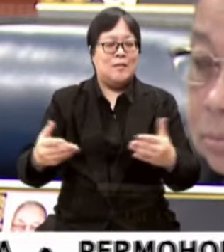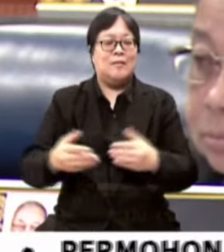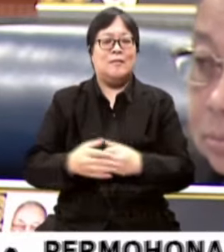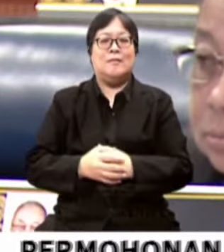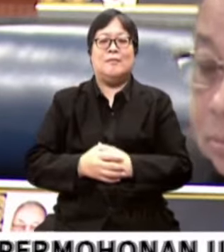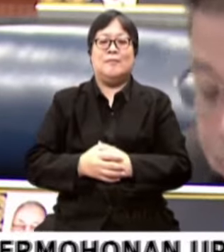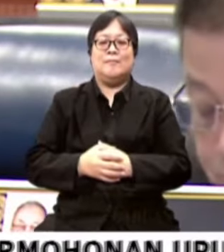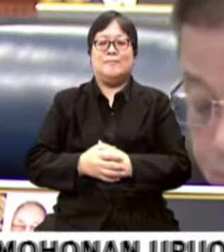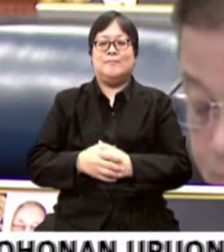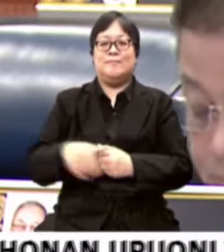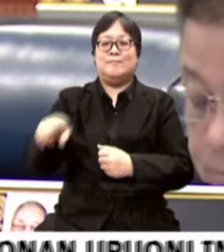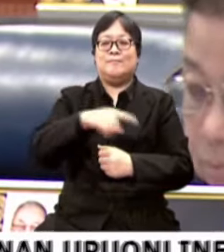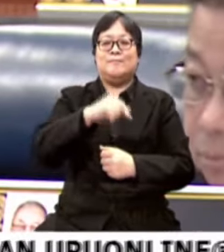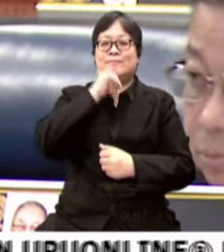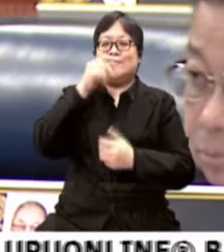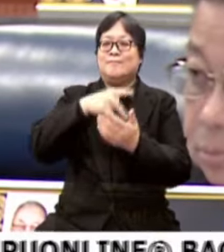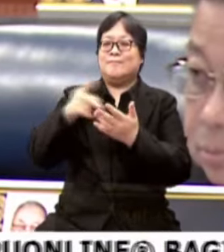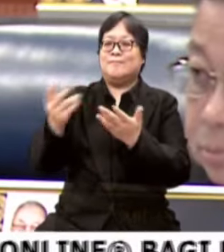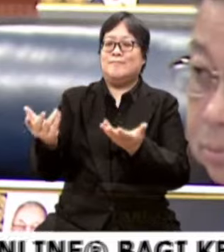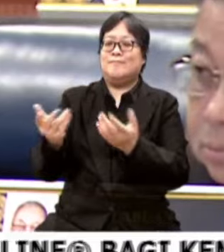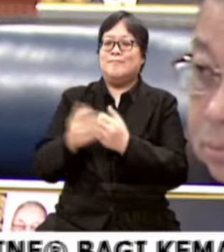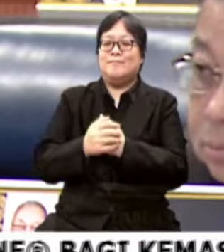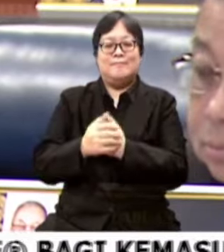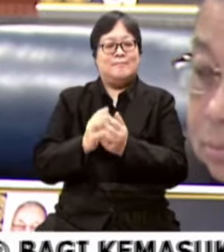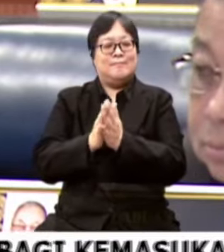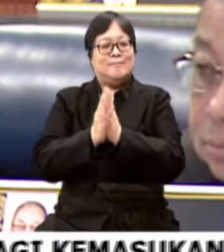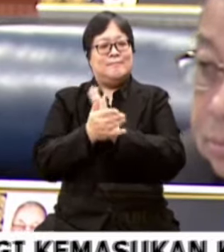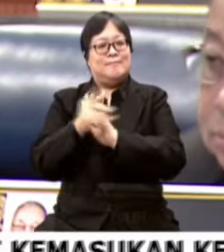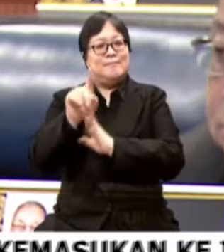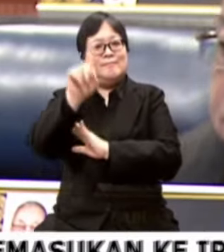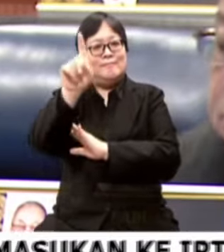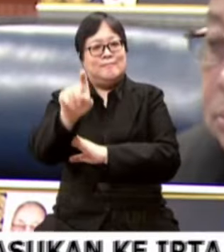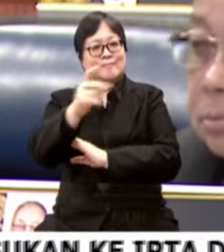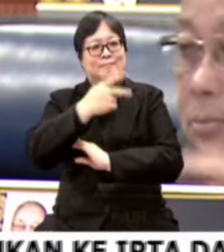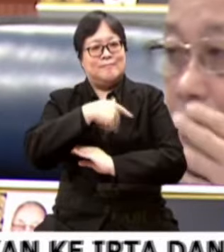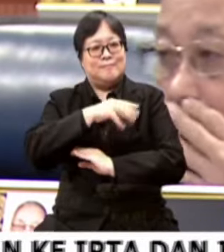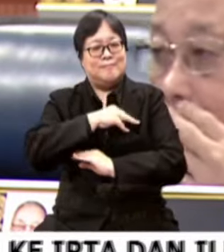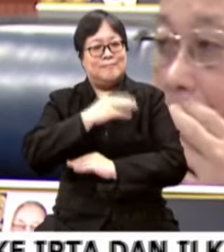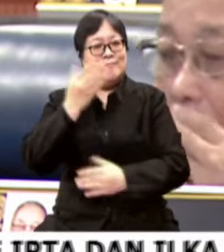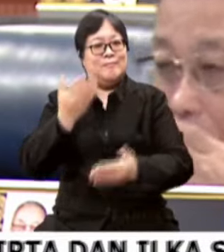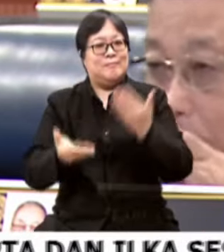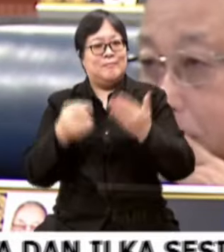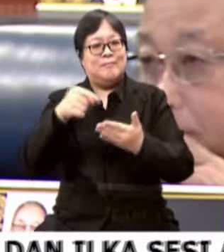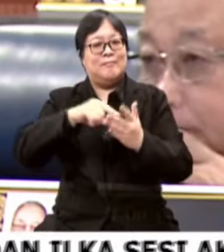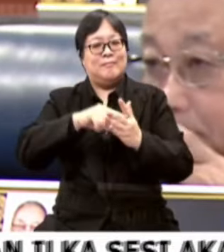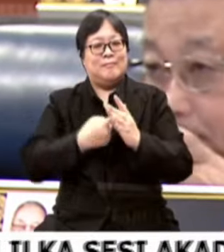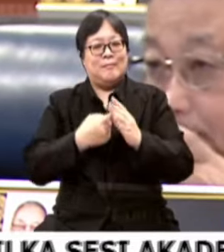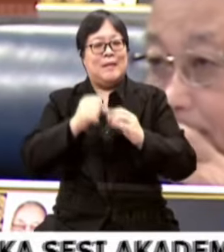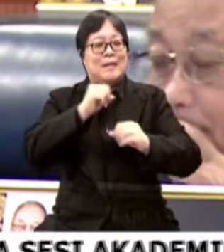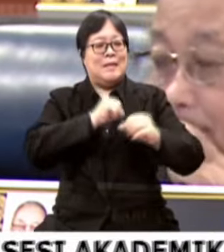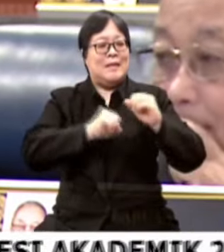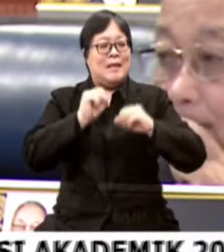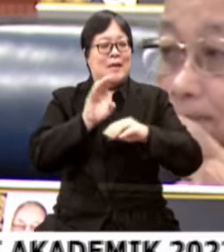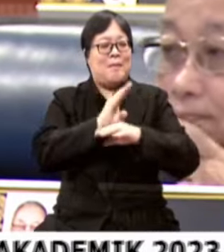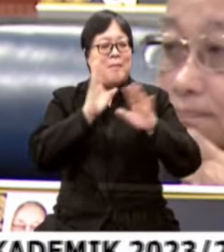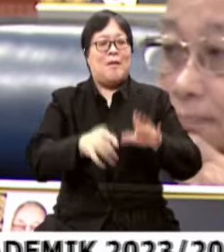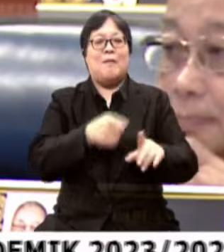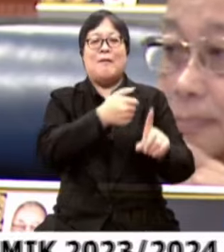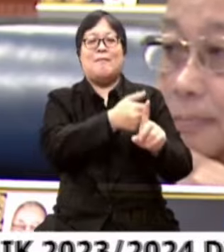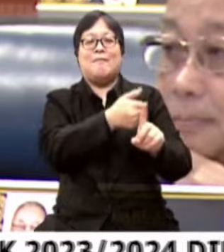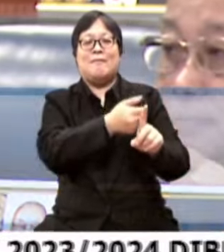peminjam-pemimpinan tekun ini tidak membayar hutang jadi Ada Kementerian melihat ini berfungsi pada sikap Usahawan itu sendiri